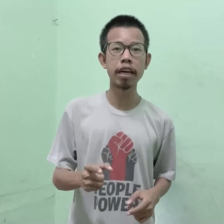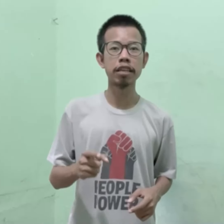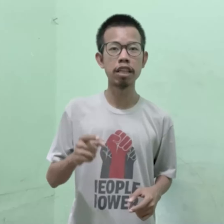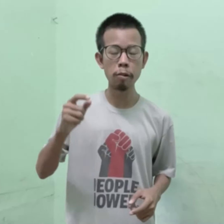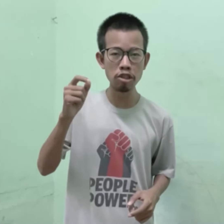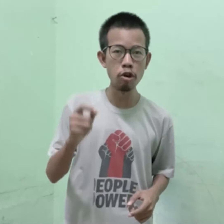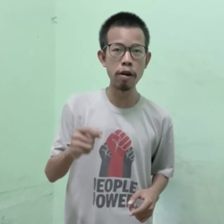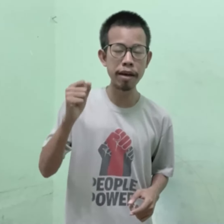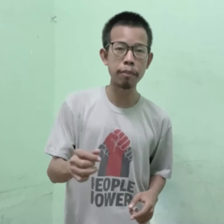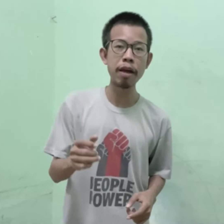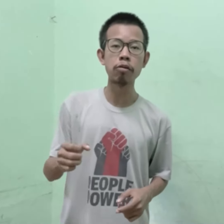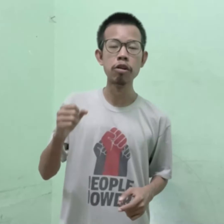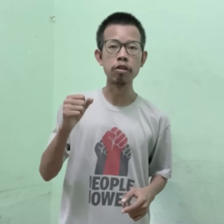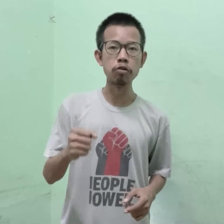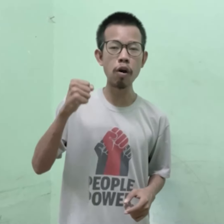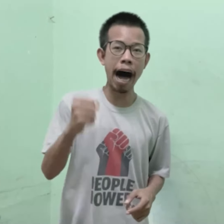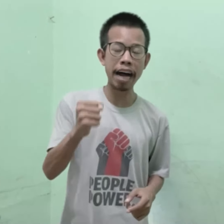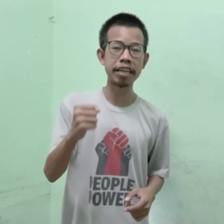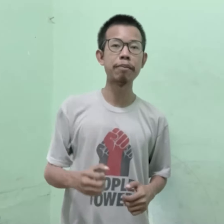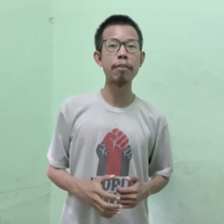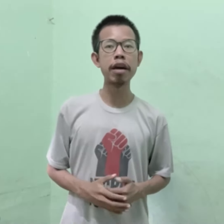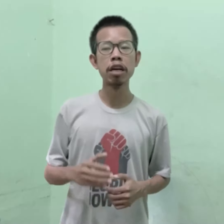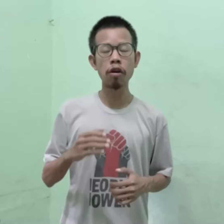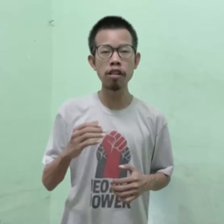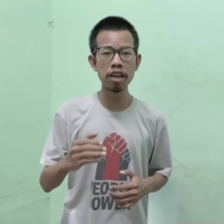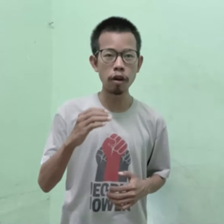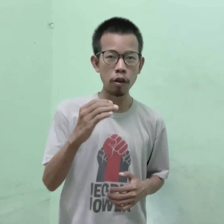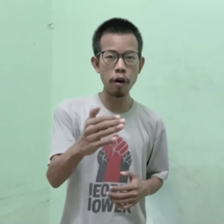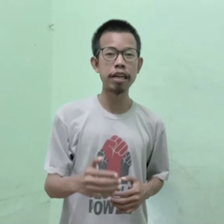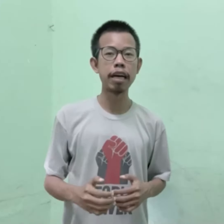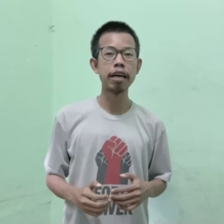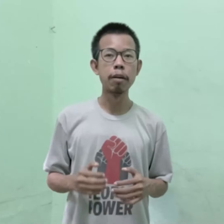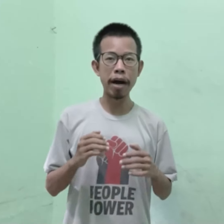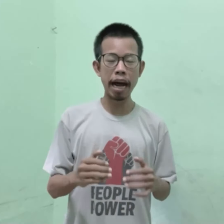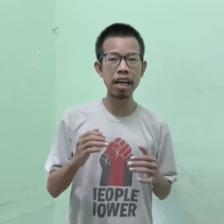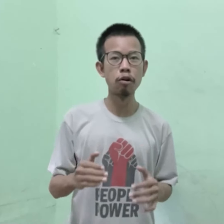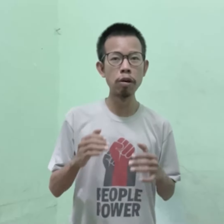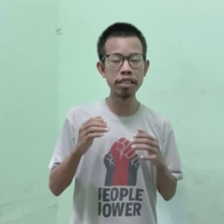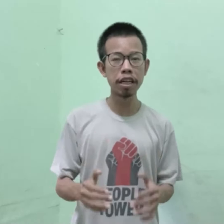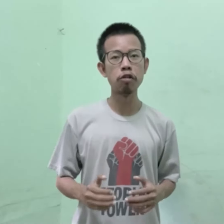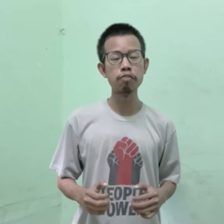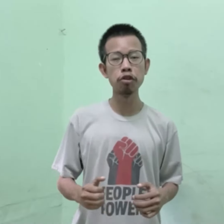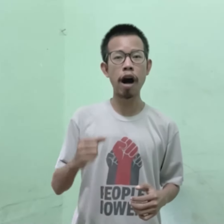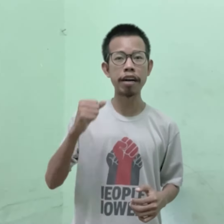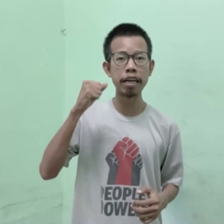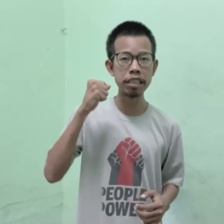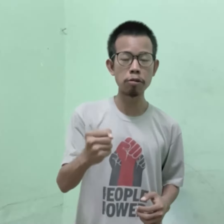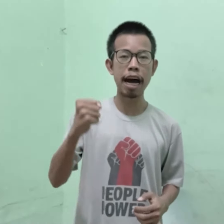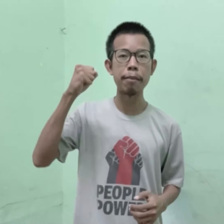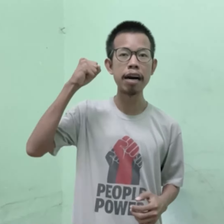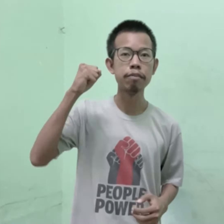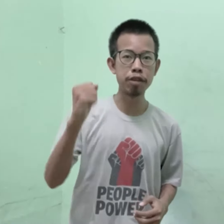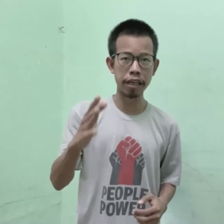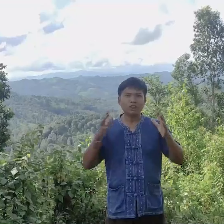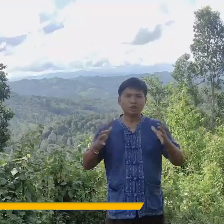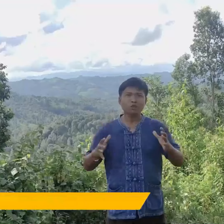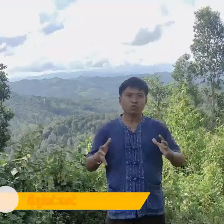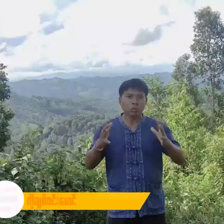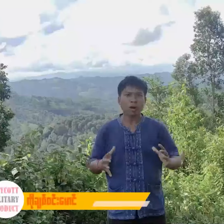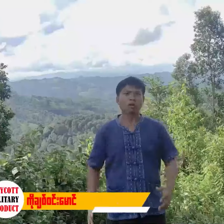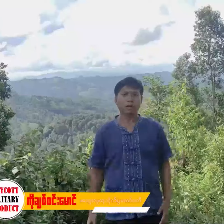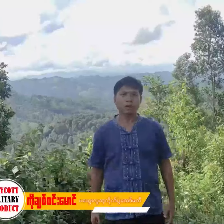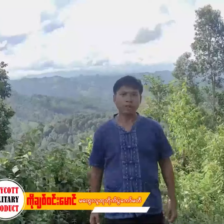ပ်နေတဲ့ဒီသွေးစွန်းဝင်မှတ်တယ်ပြောက်လူတို့အားနဲ့တိုက်ခတ်မယ်စုံစမ်းရေးအတွက်လိုအပ်နေတဲ့ဘန္ဒာရံမွေစနစ်တွေကိုပြည်သူအားနဲ့တိစောက်ကြရမှာဖြစ် ကြ